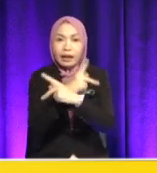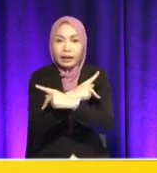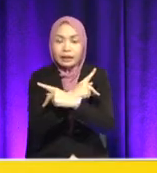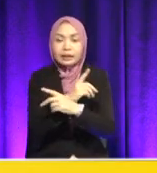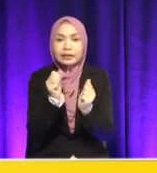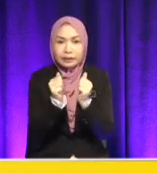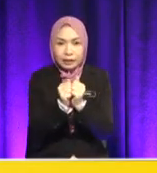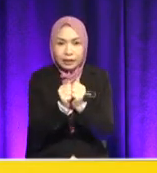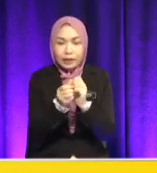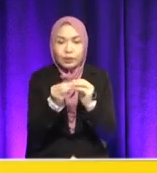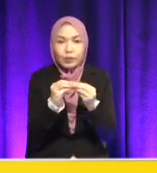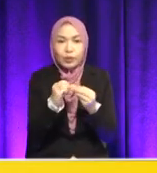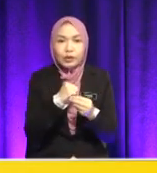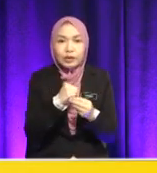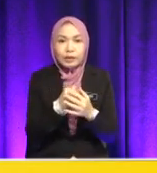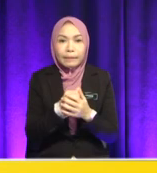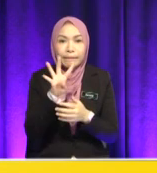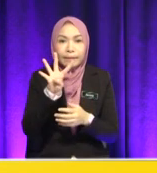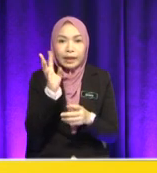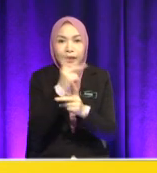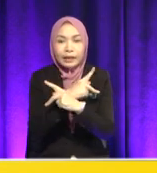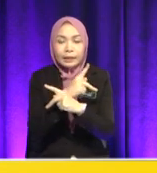oke empat dalam satu